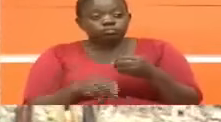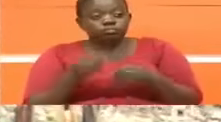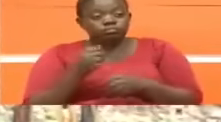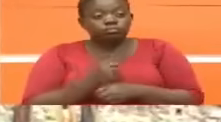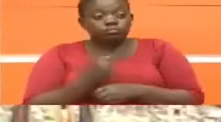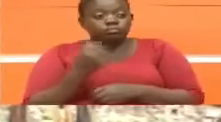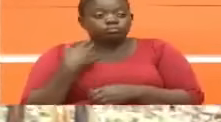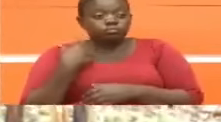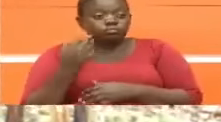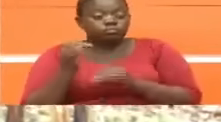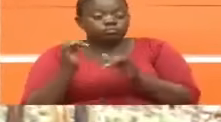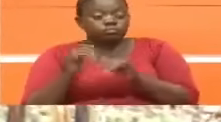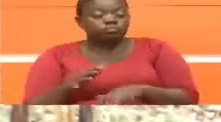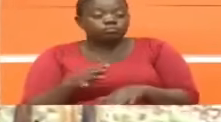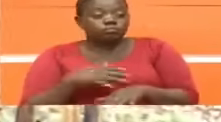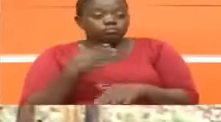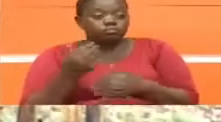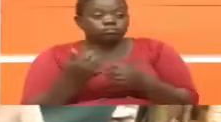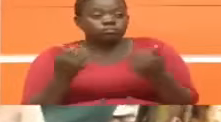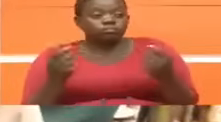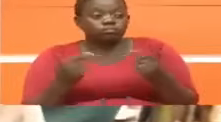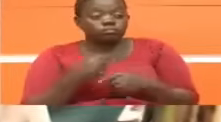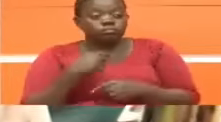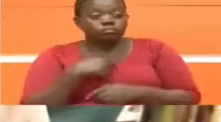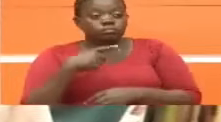wuna asigaza abaana bange nawo ngende